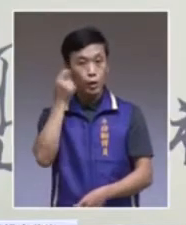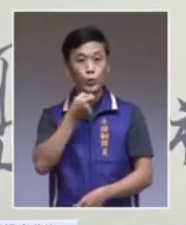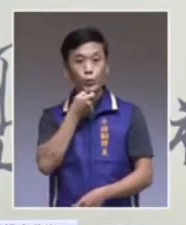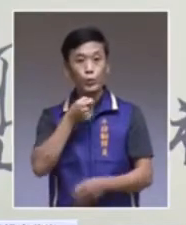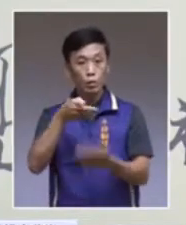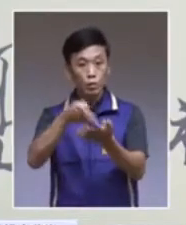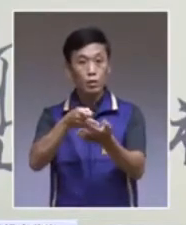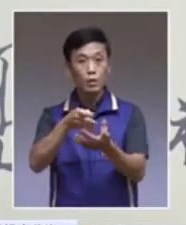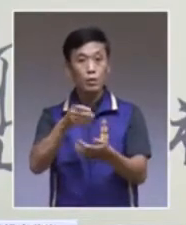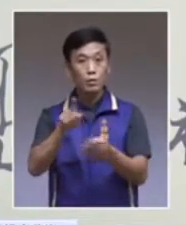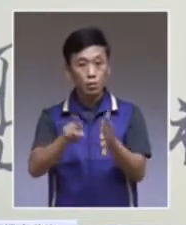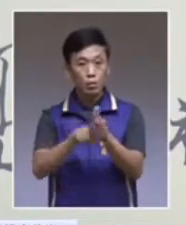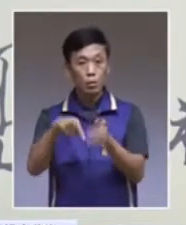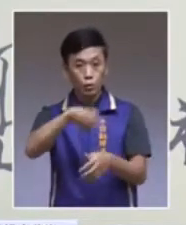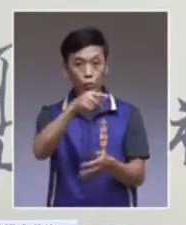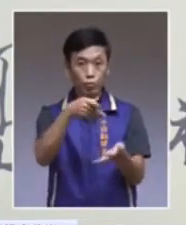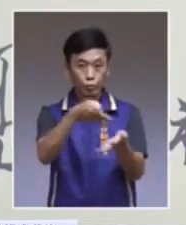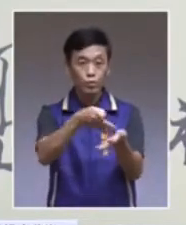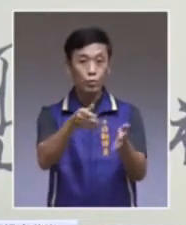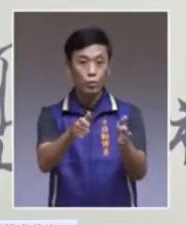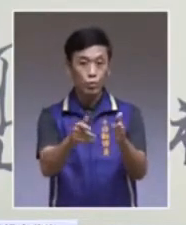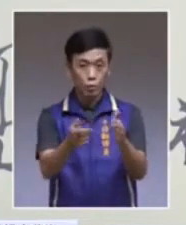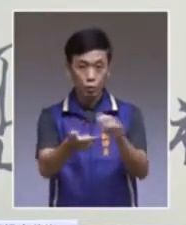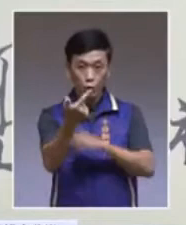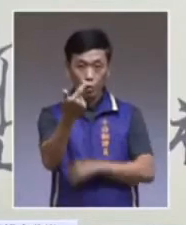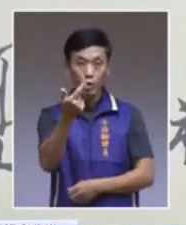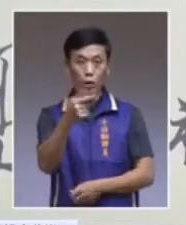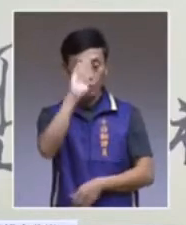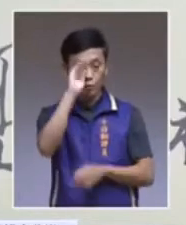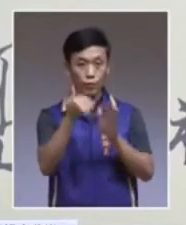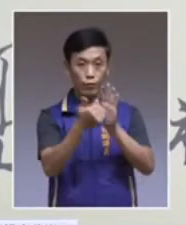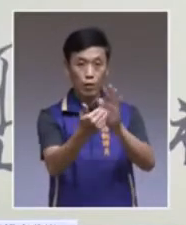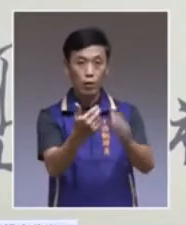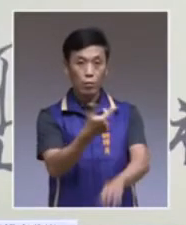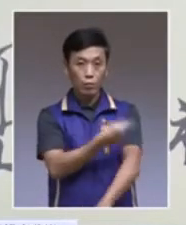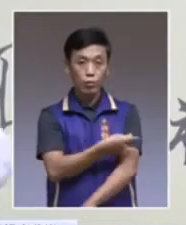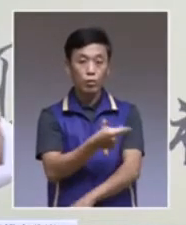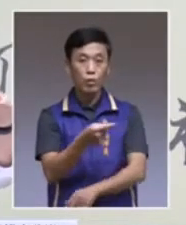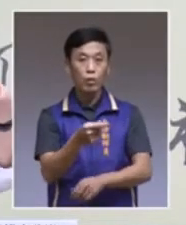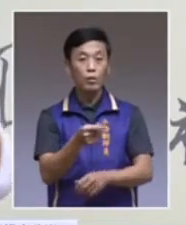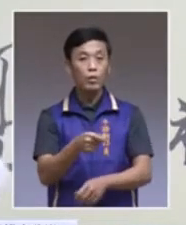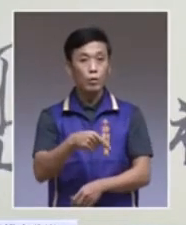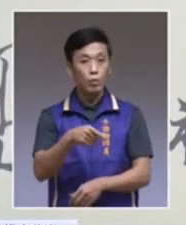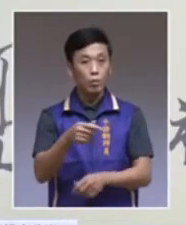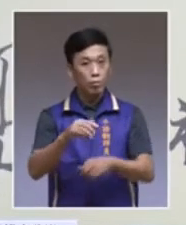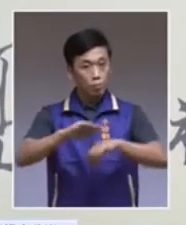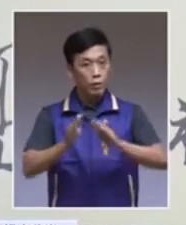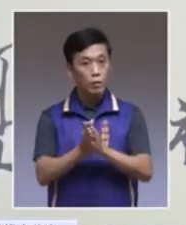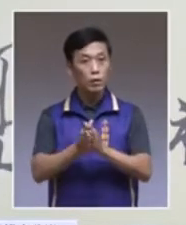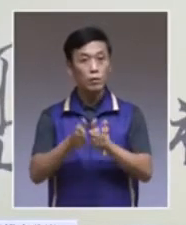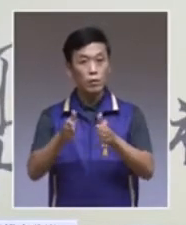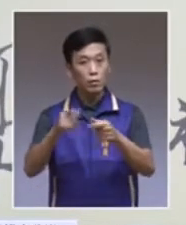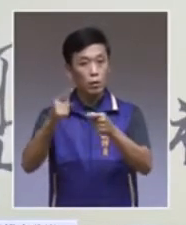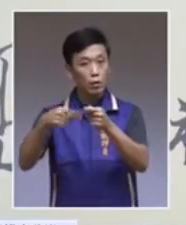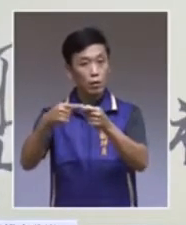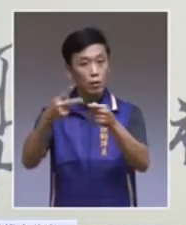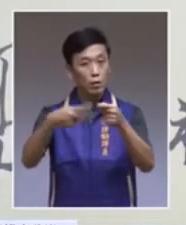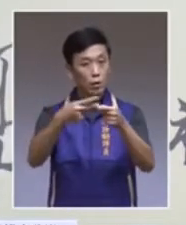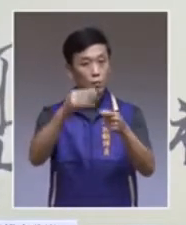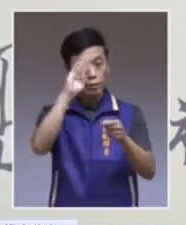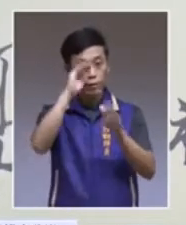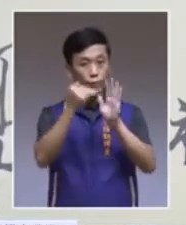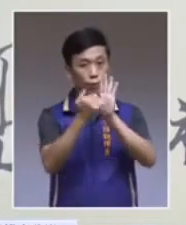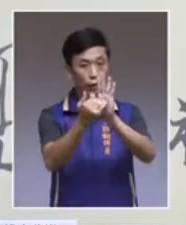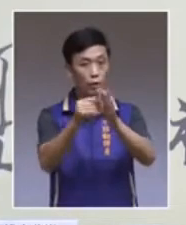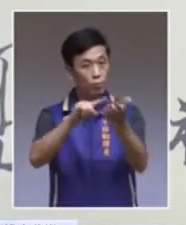快去登记。好，那就赶快我们把疫苗打上来。然后我也相信，以我们在这一两年的防疫的成绩，好，我